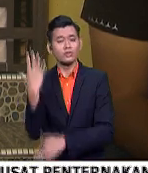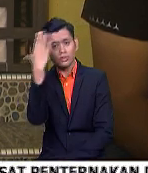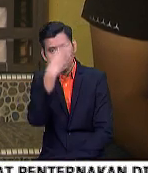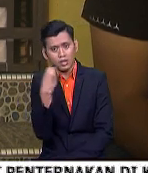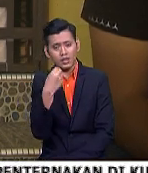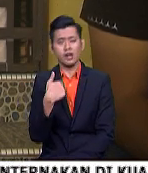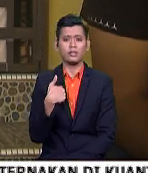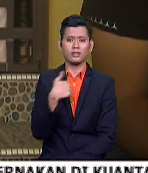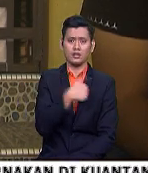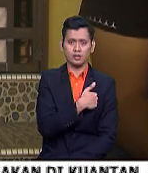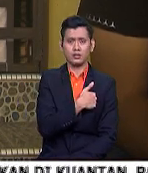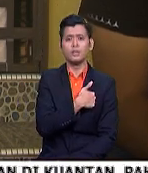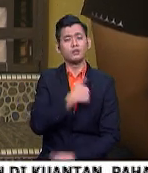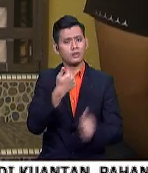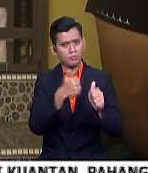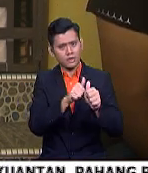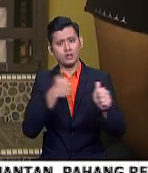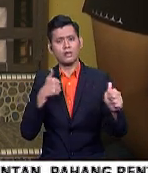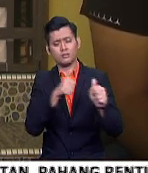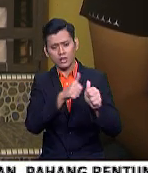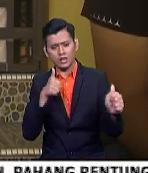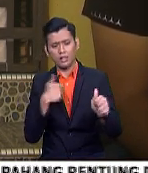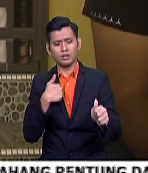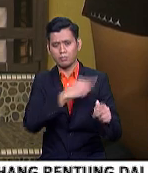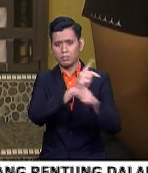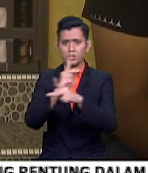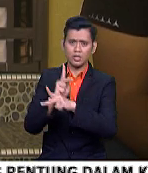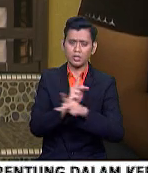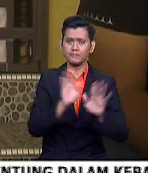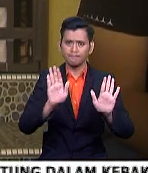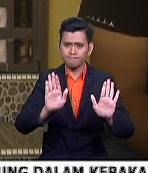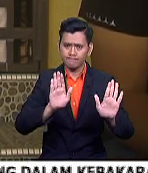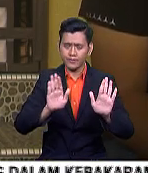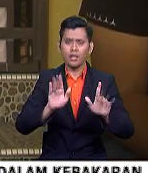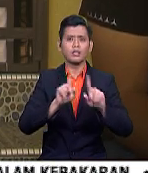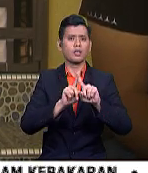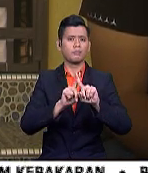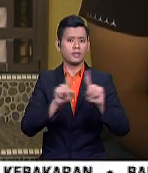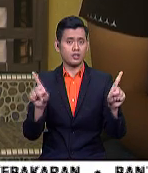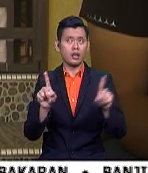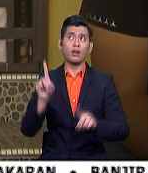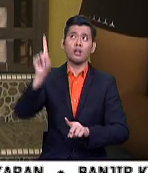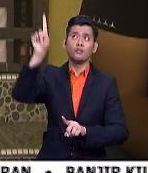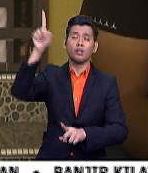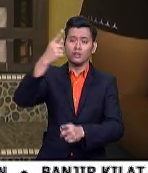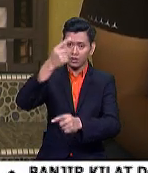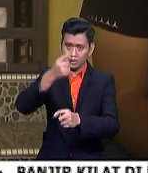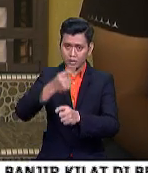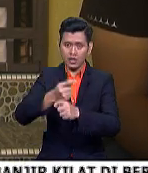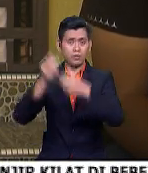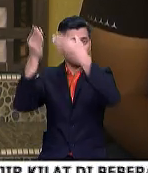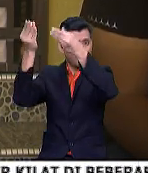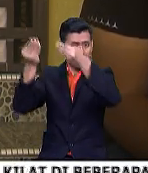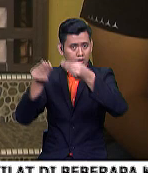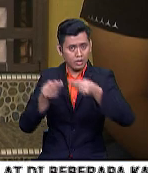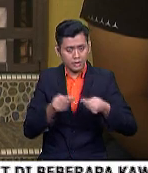dah elak, selama ni kita elak, kita dah berhati-hati, kita dah jaga semua pun. Allah nak bahagian tu kata